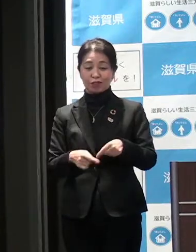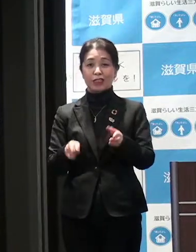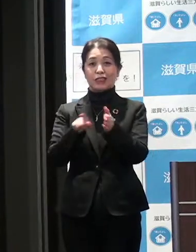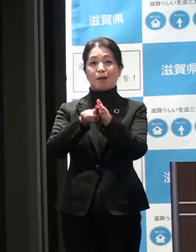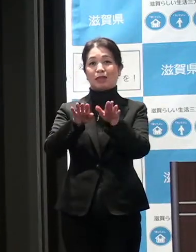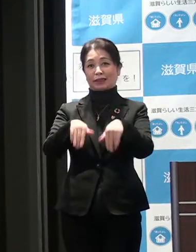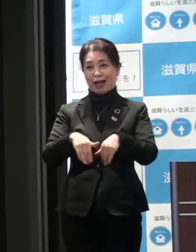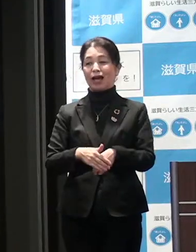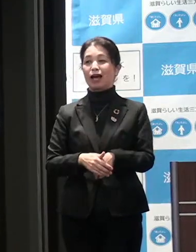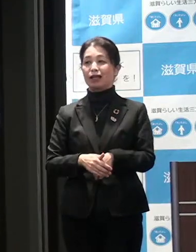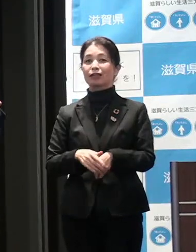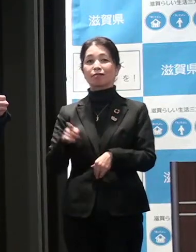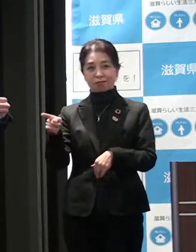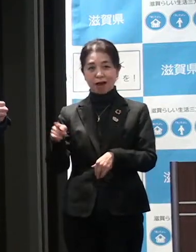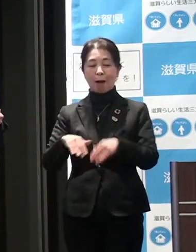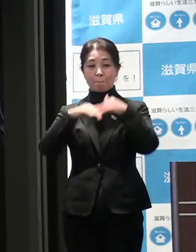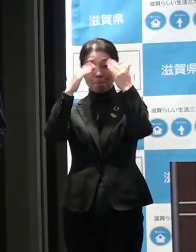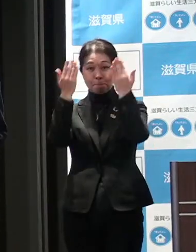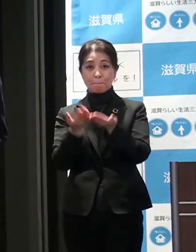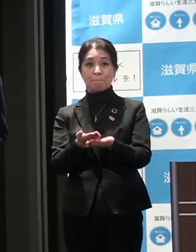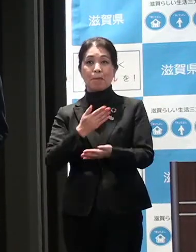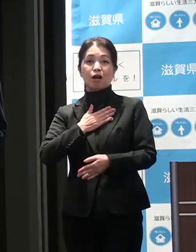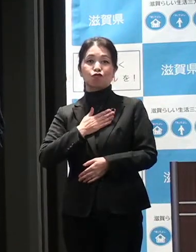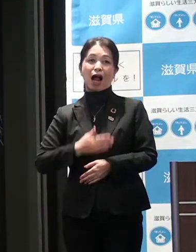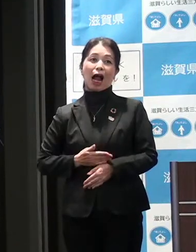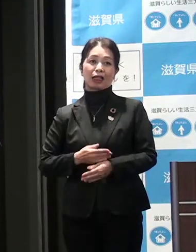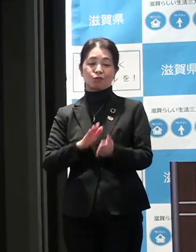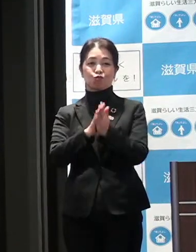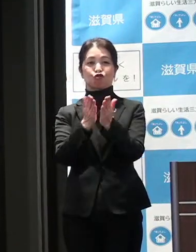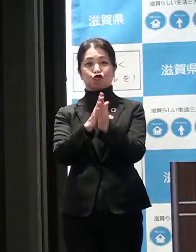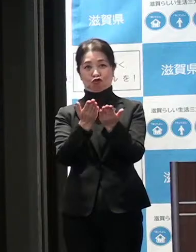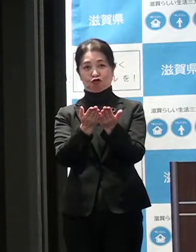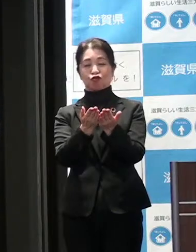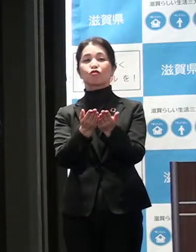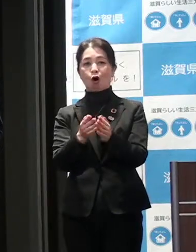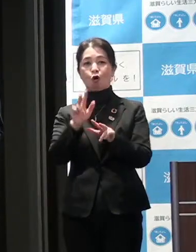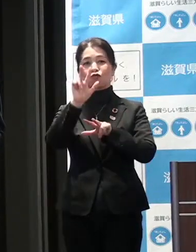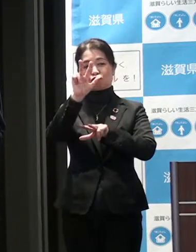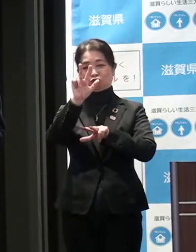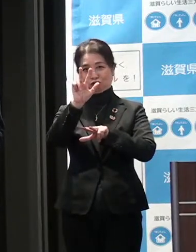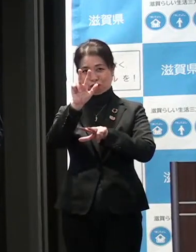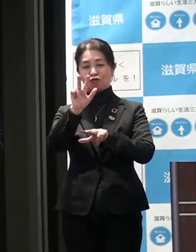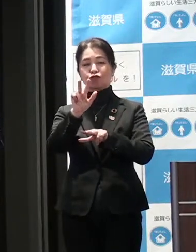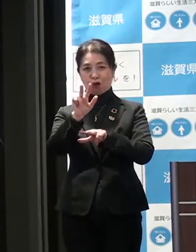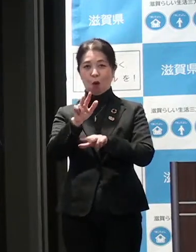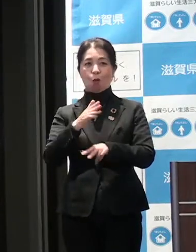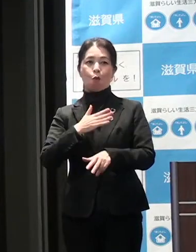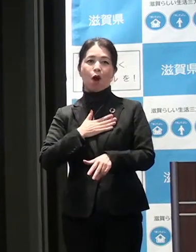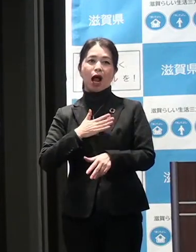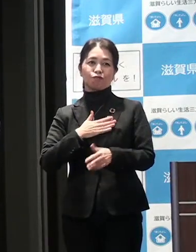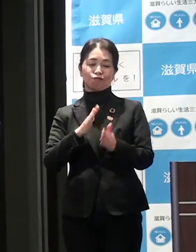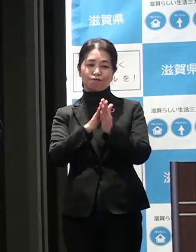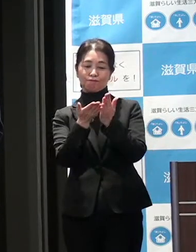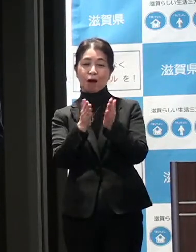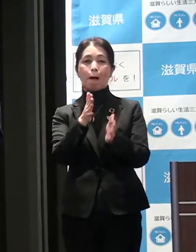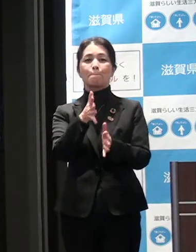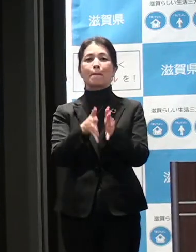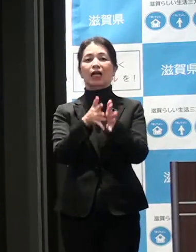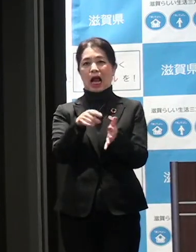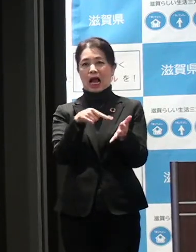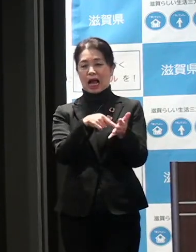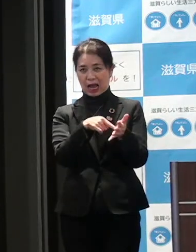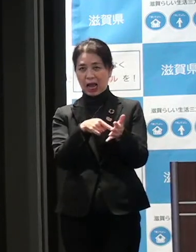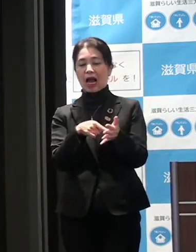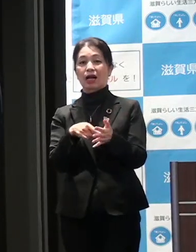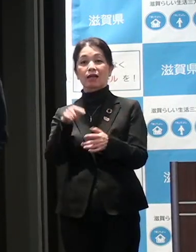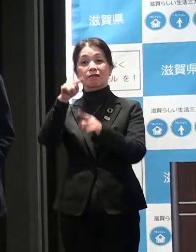またこの丸分かりブックというこのゲームのルールの説明であったり、基本構想を知ってもらうための漫画、またこのゲーム